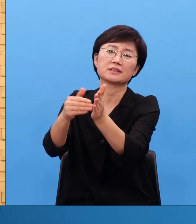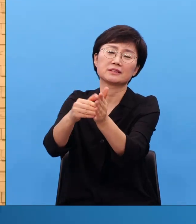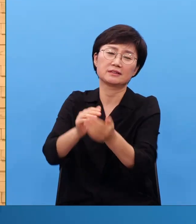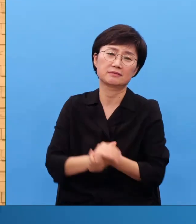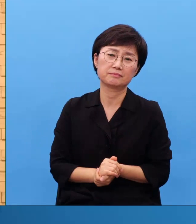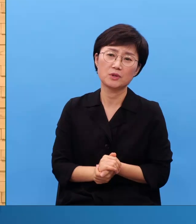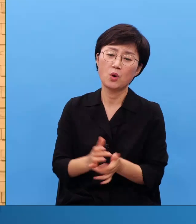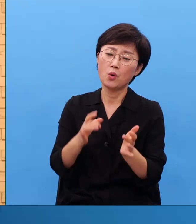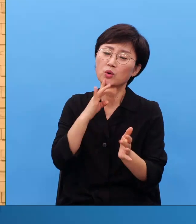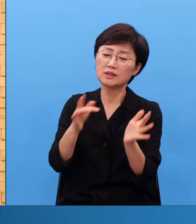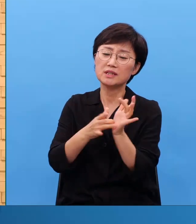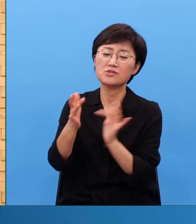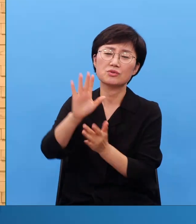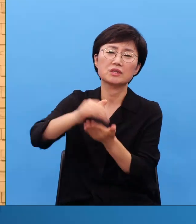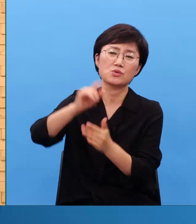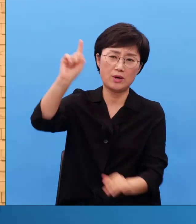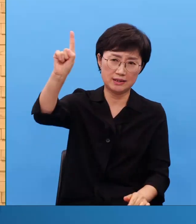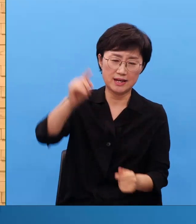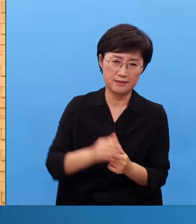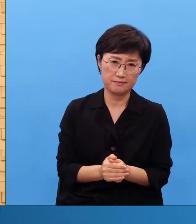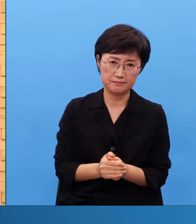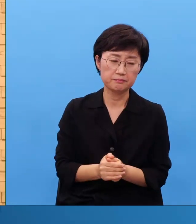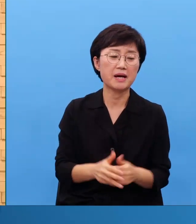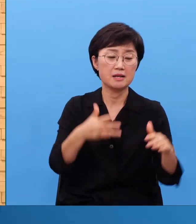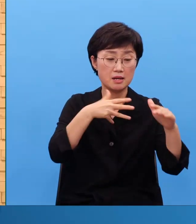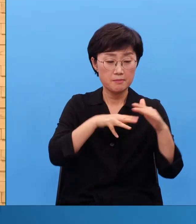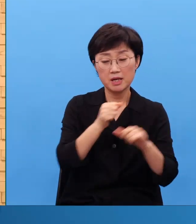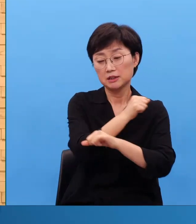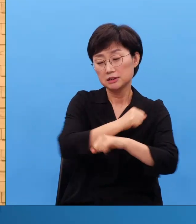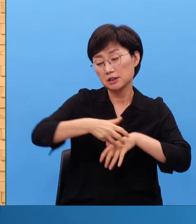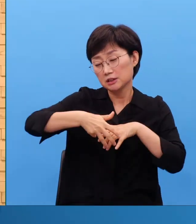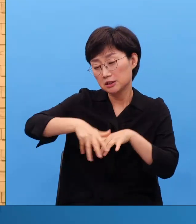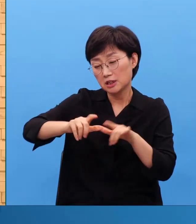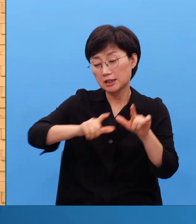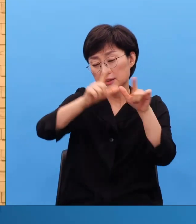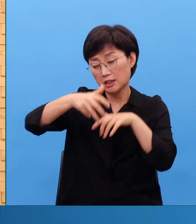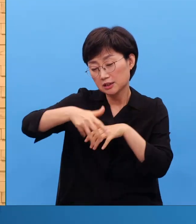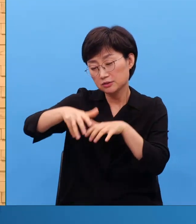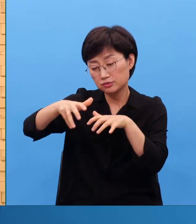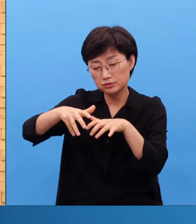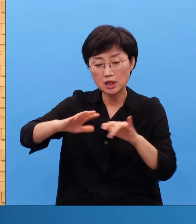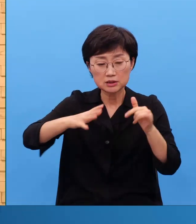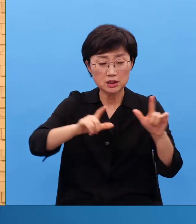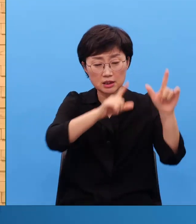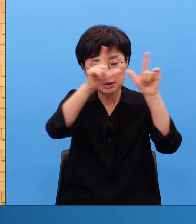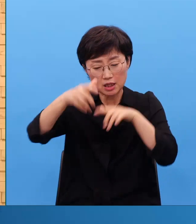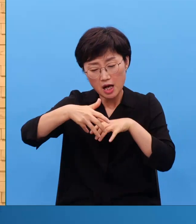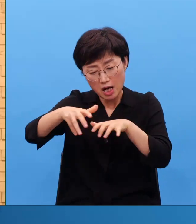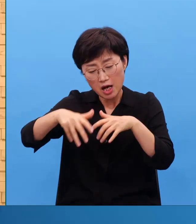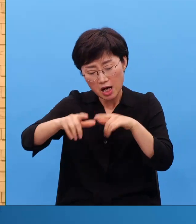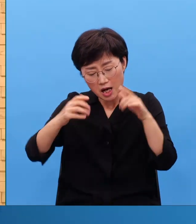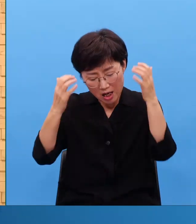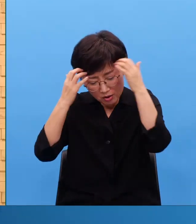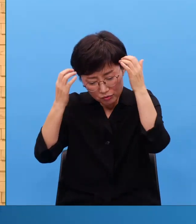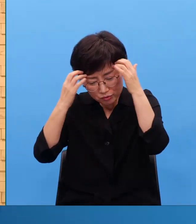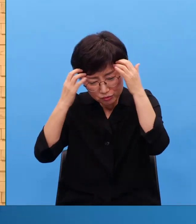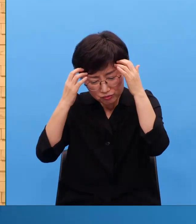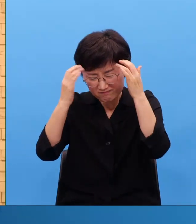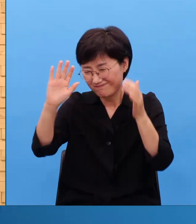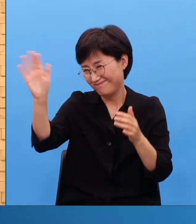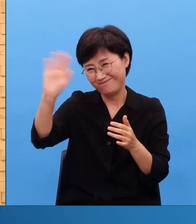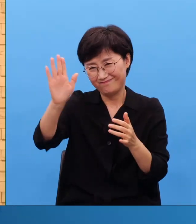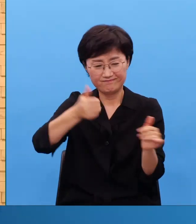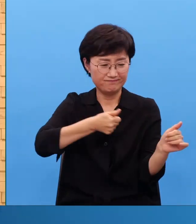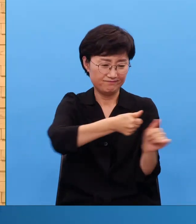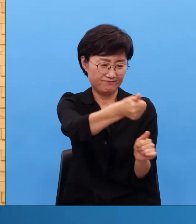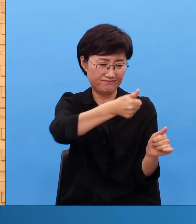only. 네 광야길 가는데 어렵지. Oh, you're going on the journey of the wilderness, and it's very 세상 가는데 difficult. 어려운 거야. And it's very difficult to 능히 live in 이길 this 수 world. 있어. But you 그